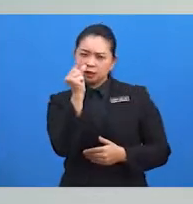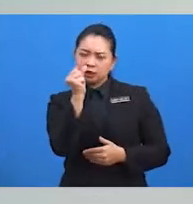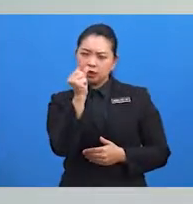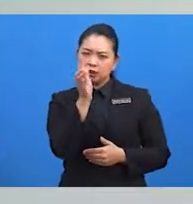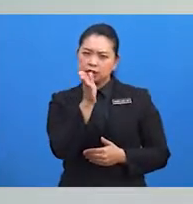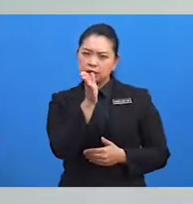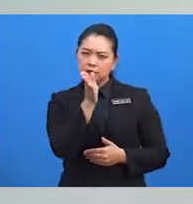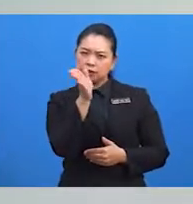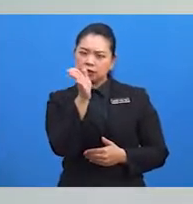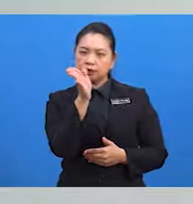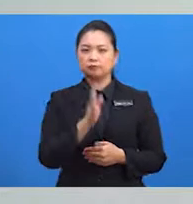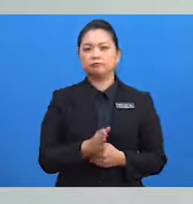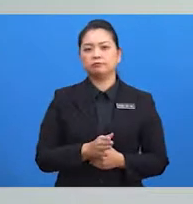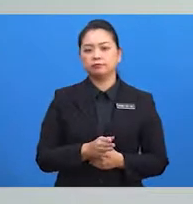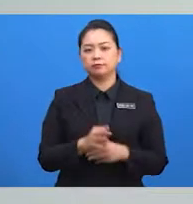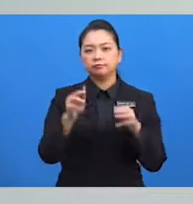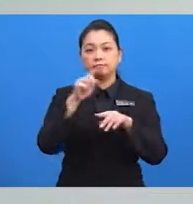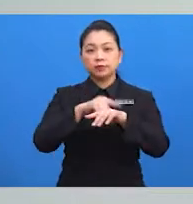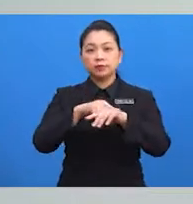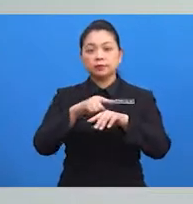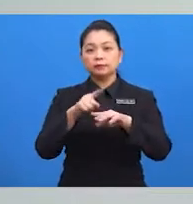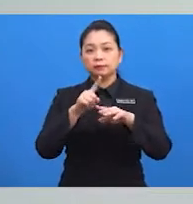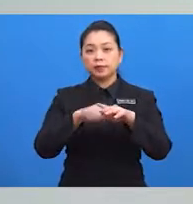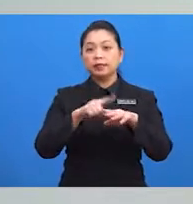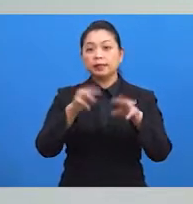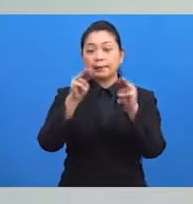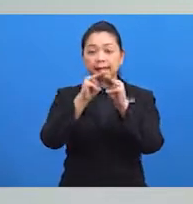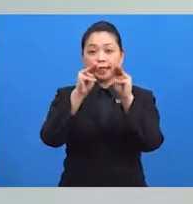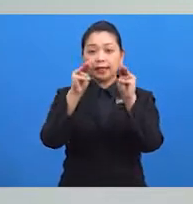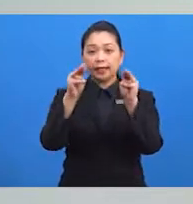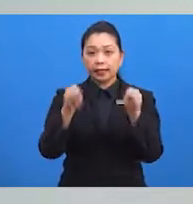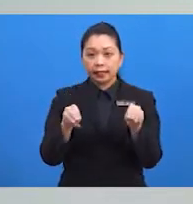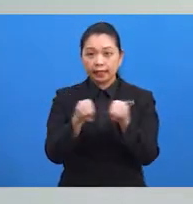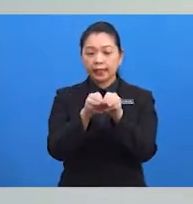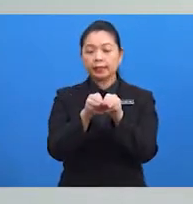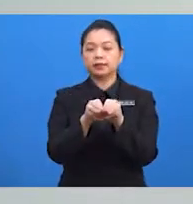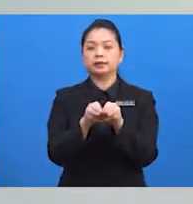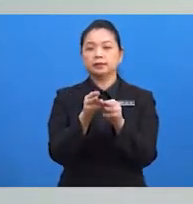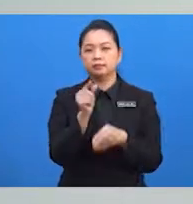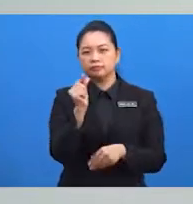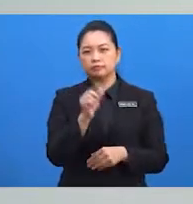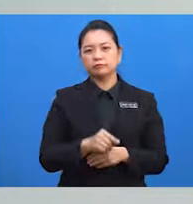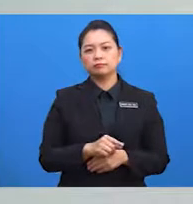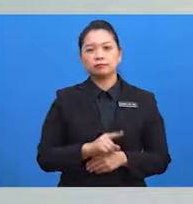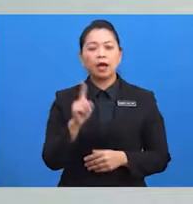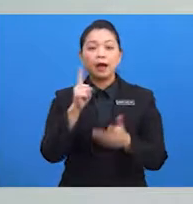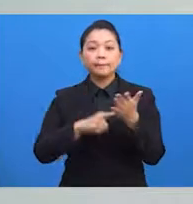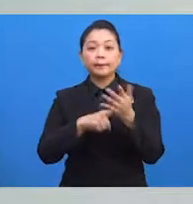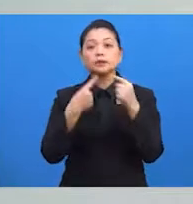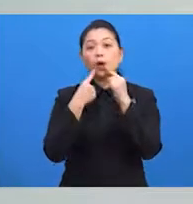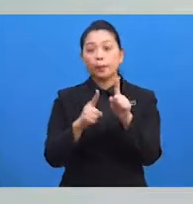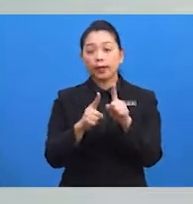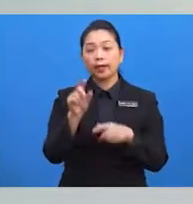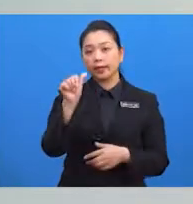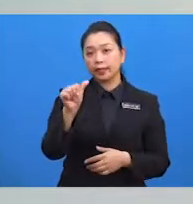dalam medan magnet Hai jadi Apakah jenis kendaraan itu Hei Sinar